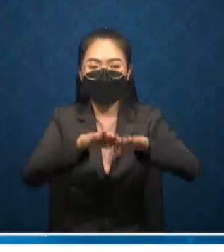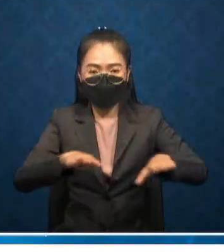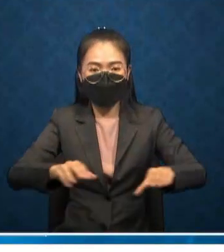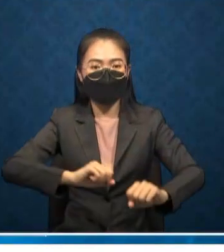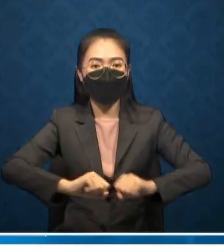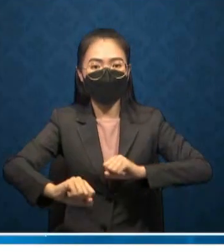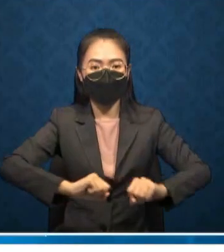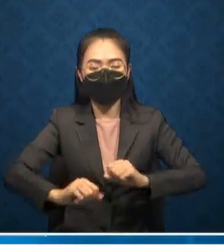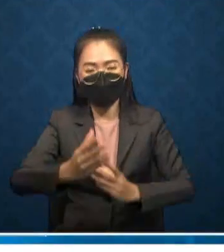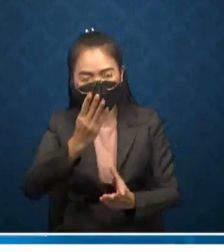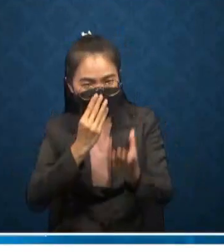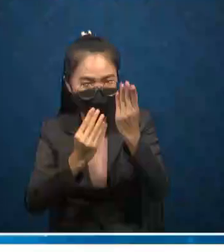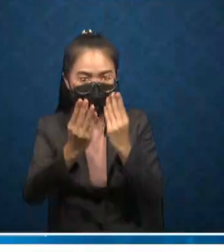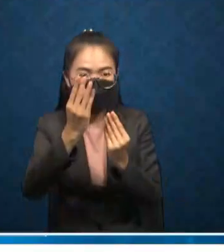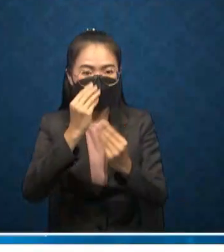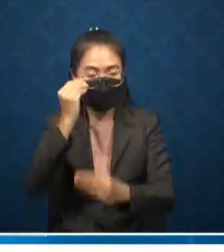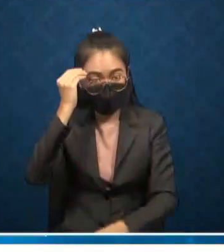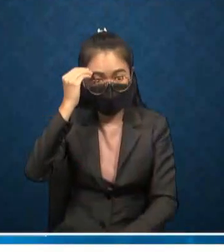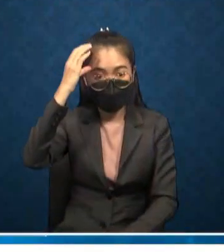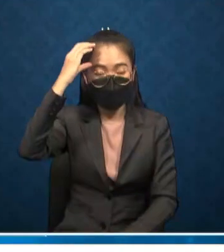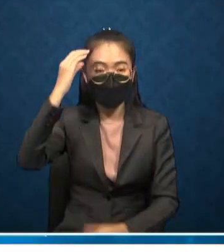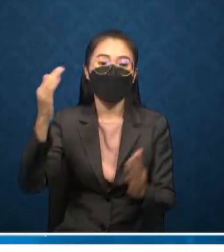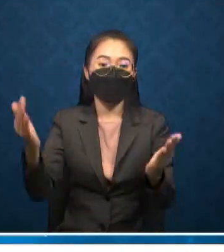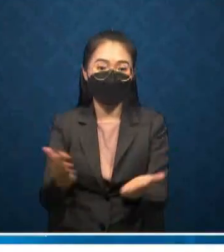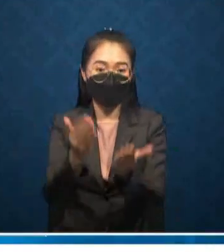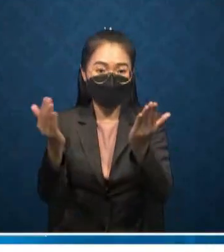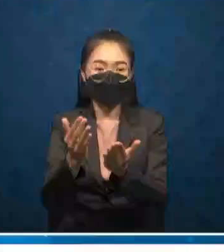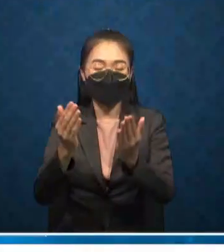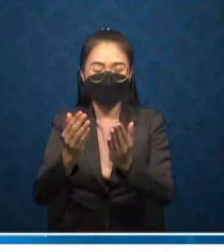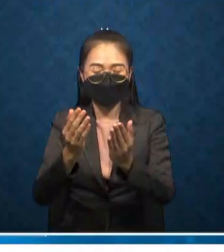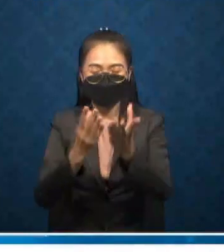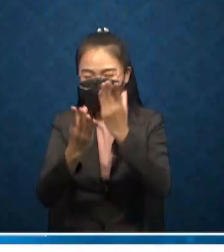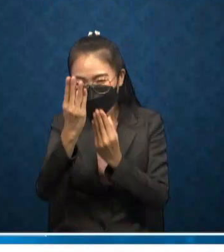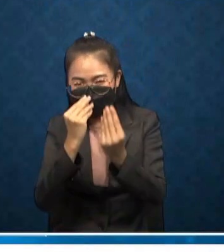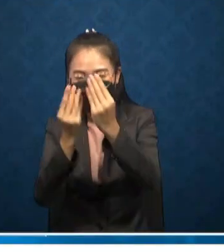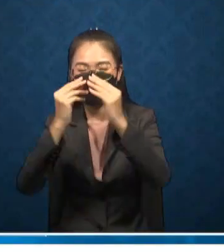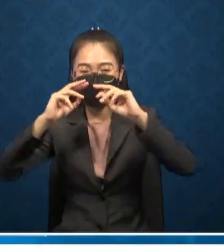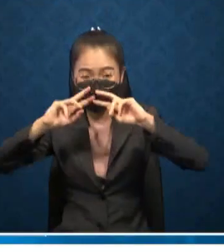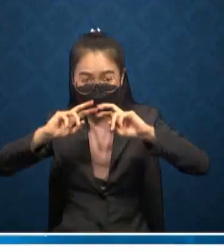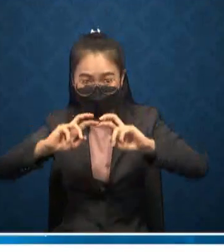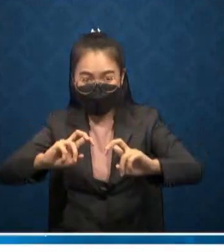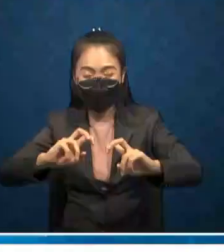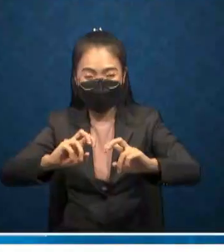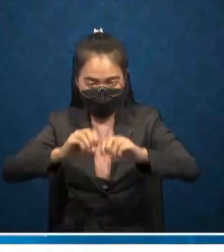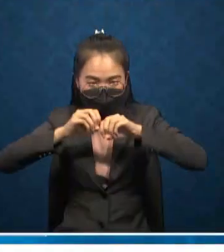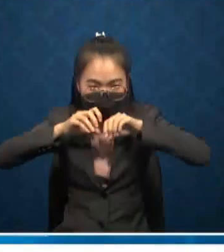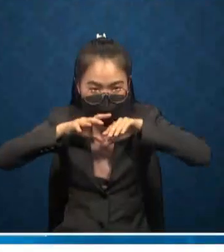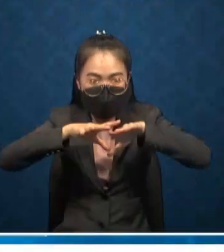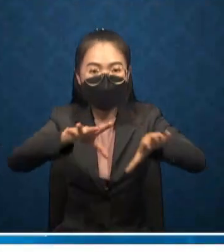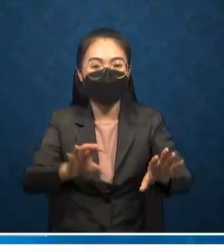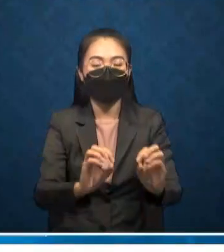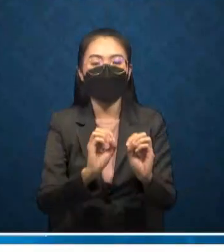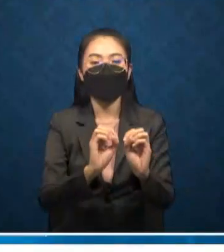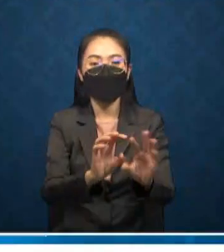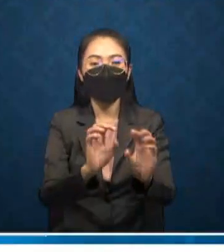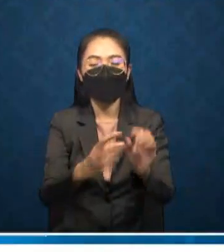และเยาวชนต้องสนับสนุนการศึกษาวิจัยและพัฒนาองค์ความรู้เผยแพร่ต่อยอดและ